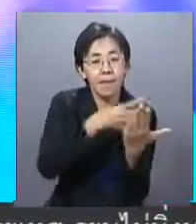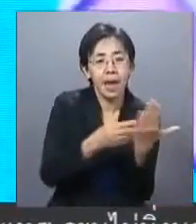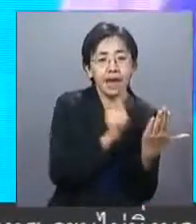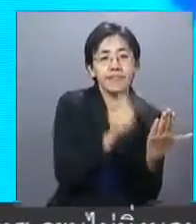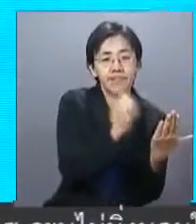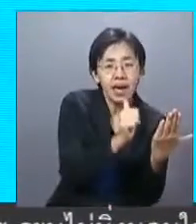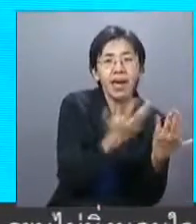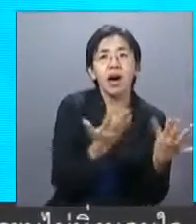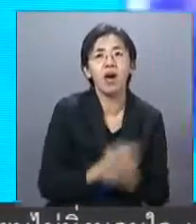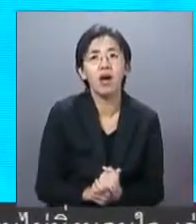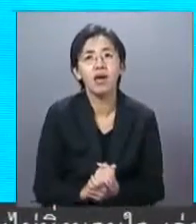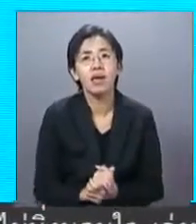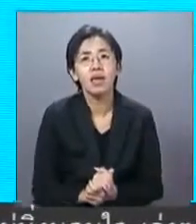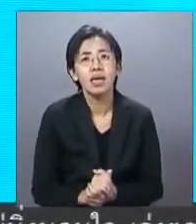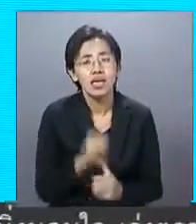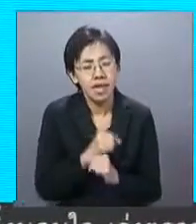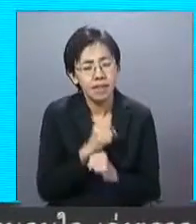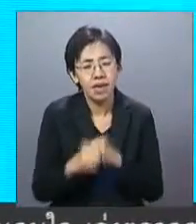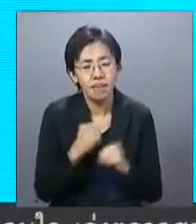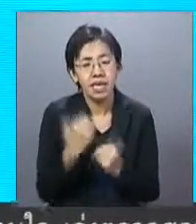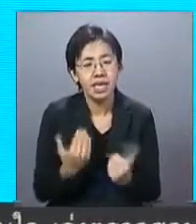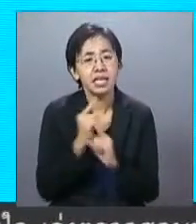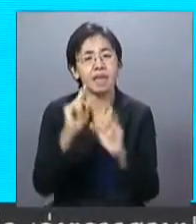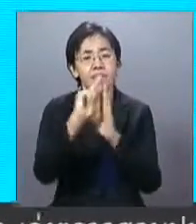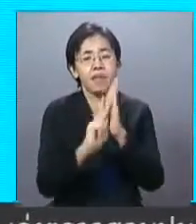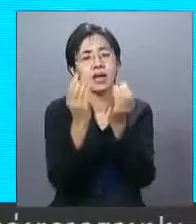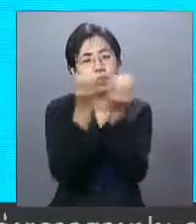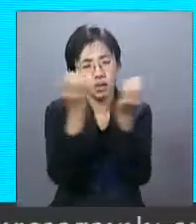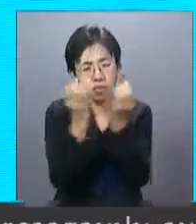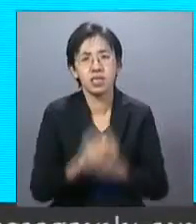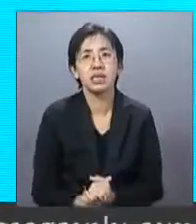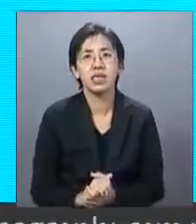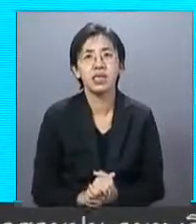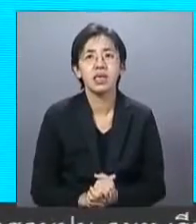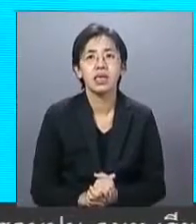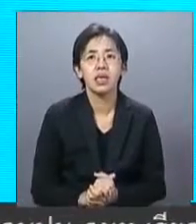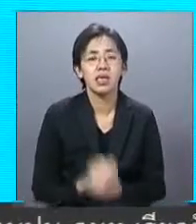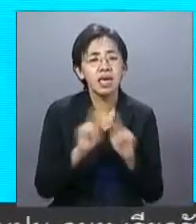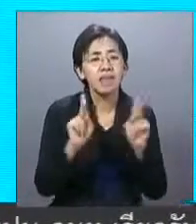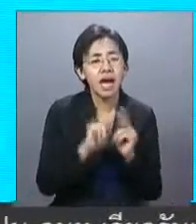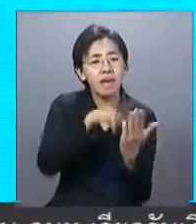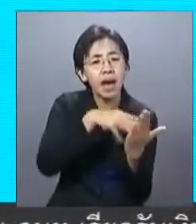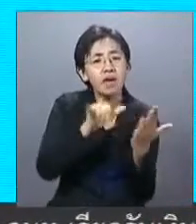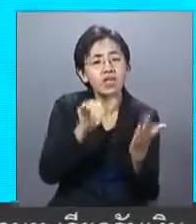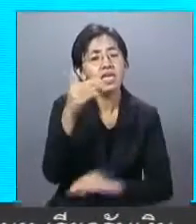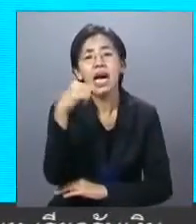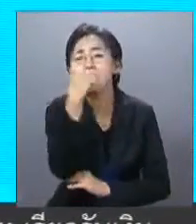รมการยุทธศาสตร์ที่จะต้องตั้งภายในปีนี้ตามรัฐธรรมนูญแล้วประธานคณะกรรมการยุทธศาสตร์ชาติคือ